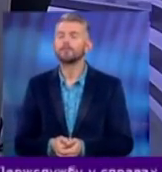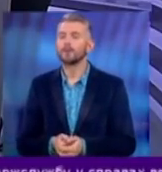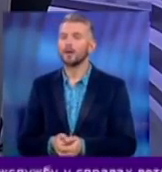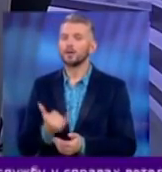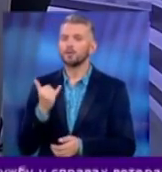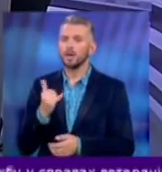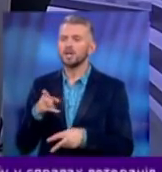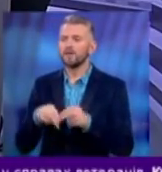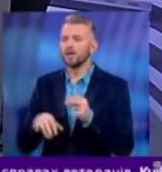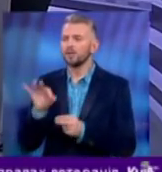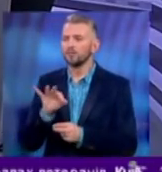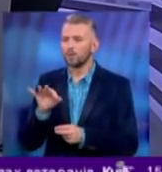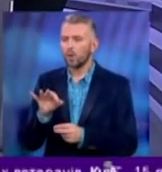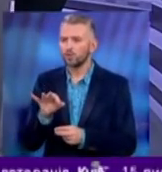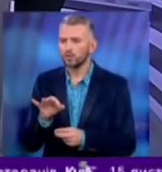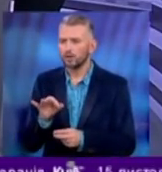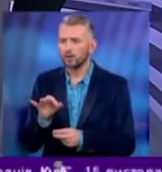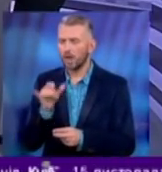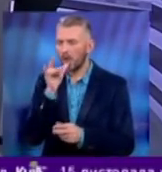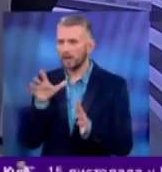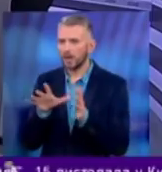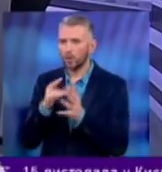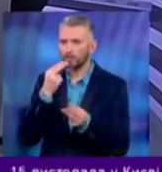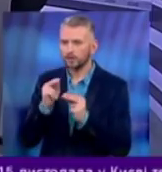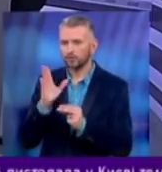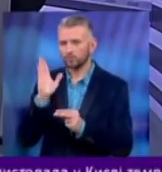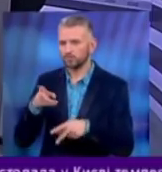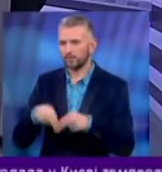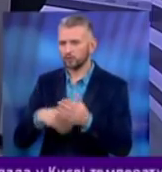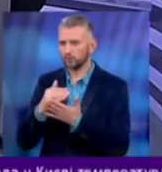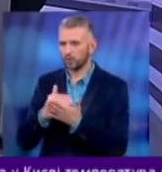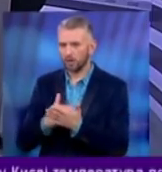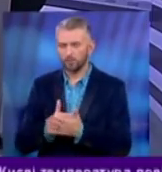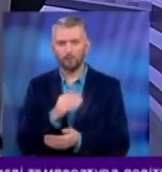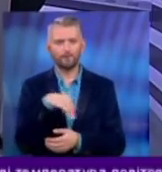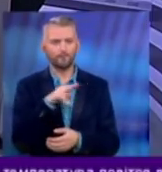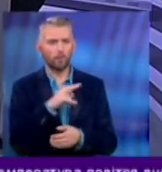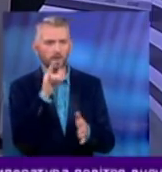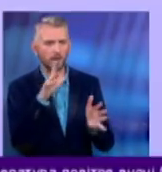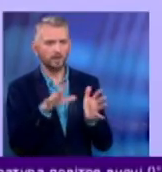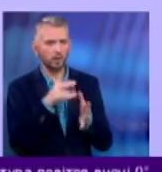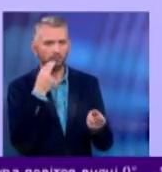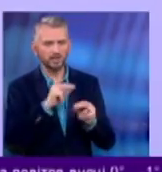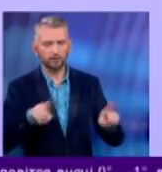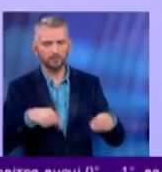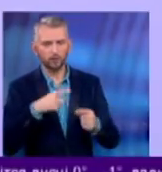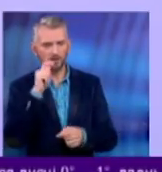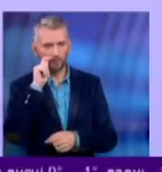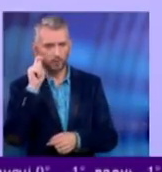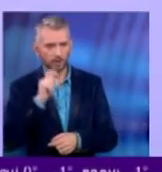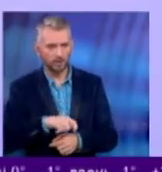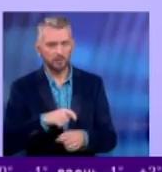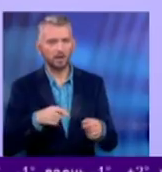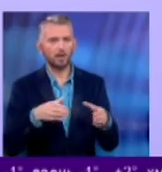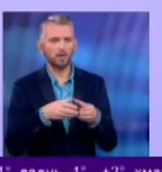Тепер завершимо, будь ласка, щодо енергоефективності і будемо завершувати програму. Фонд енергоефективності створюється в Україні